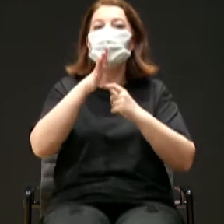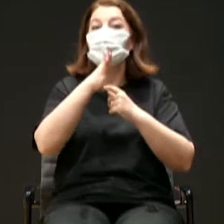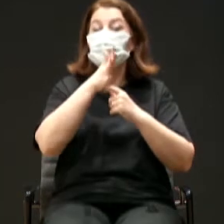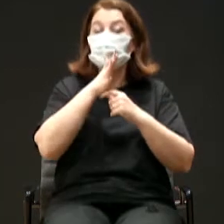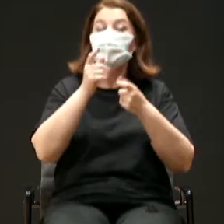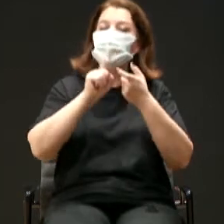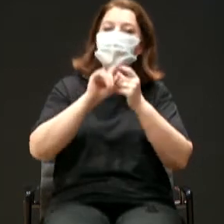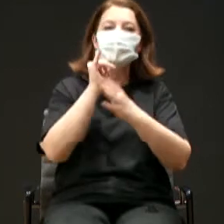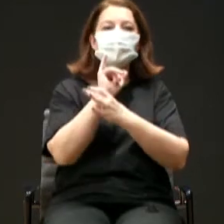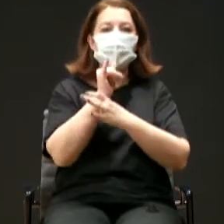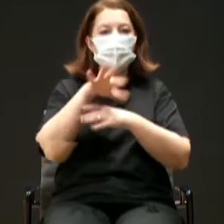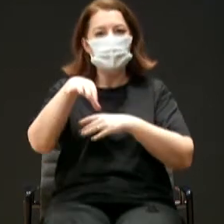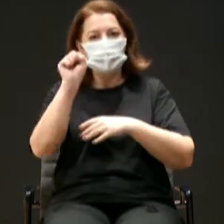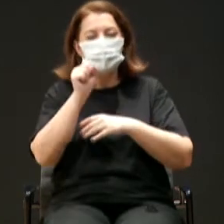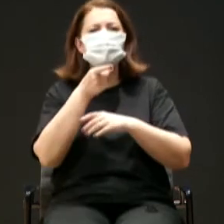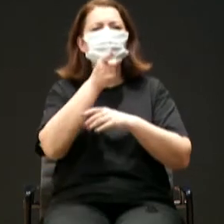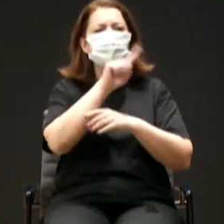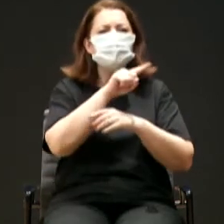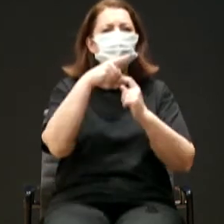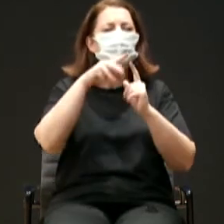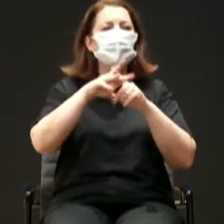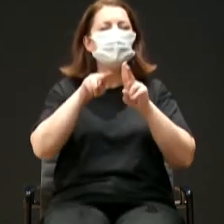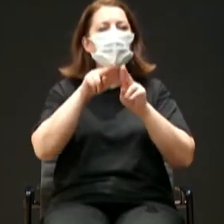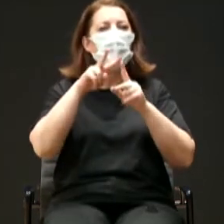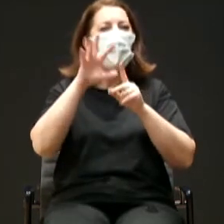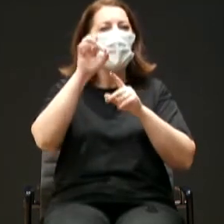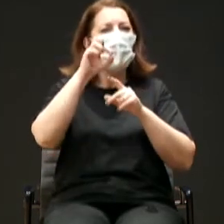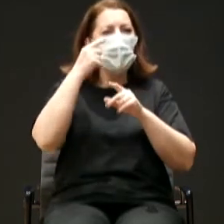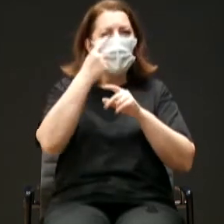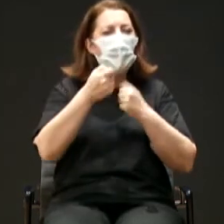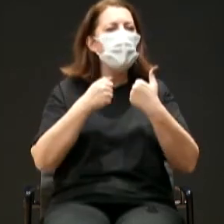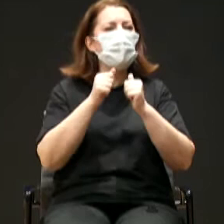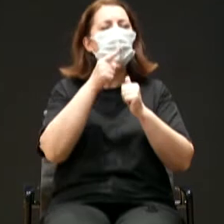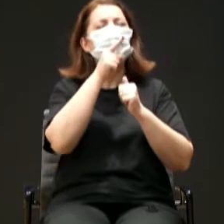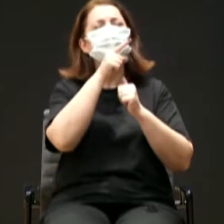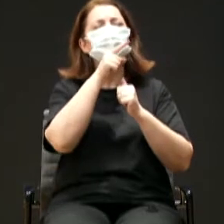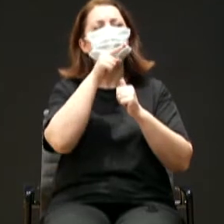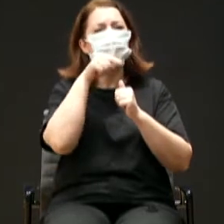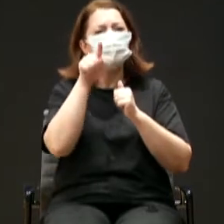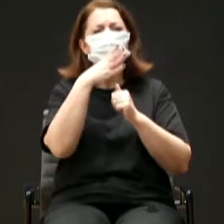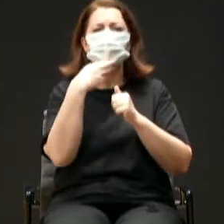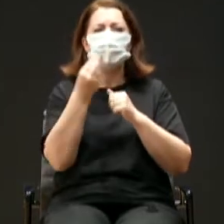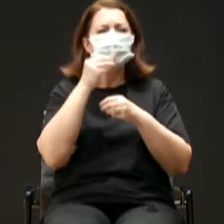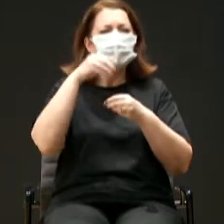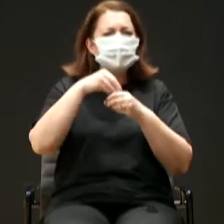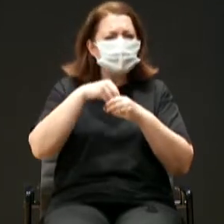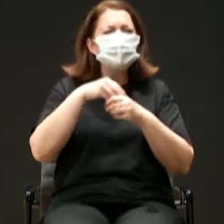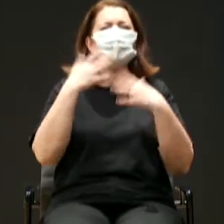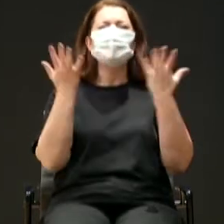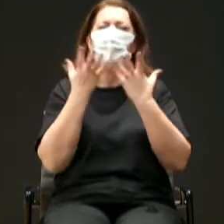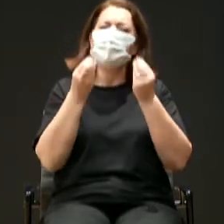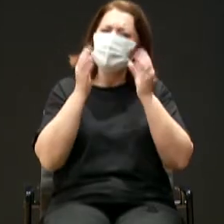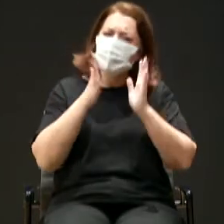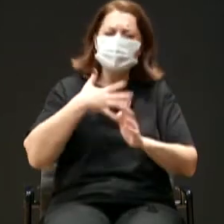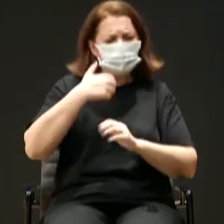gerekse Tekmer ve Teknopark projelerimizle gençlerimizin bu türden ihtiyaçlarını karşılamak için çok daha fazla çaba göstereceğimizi ifade